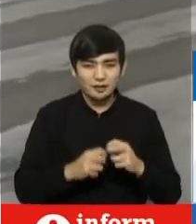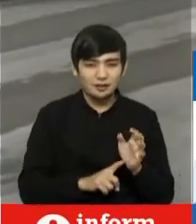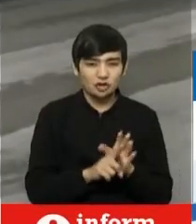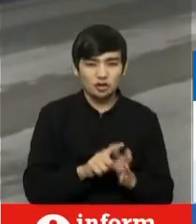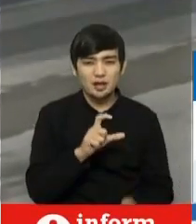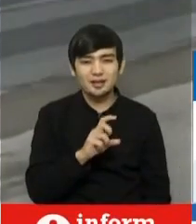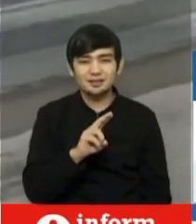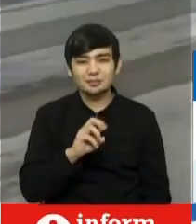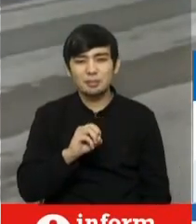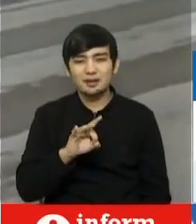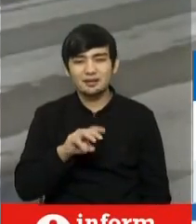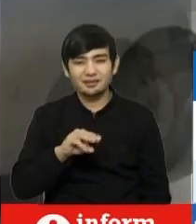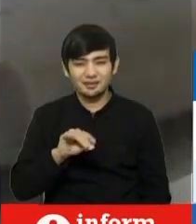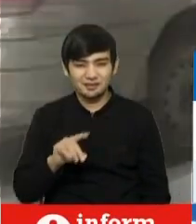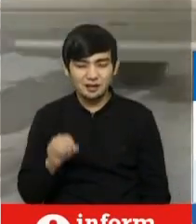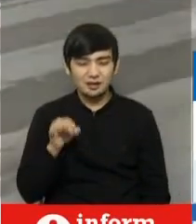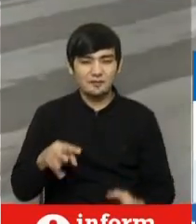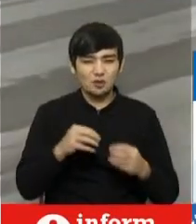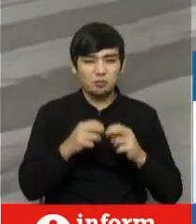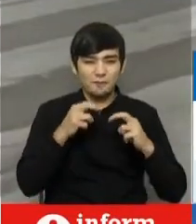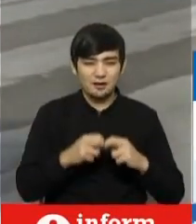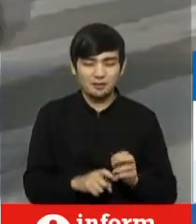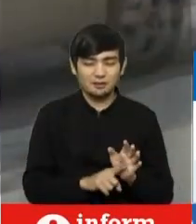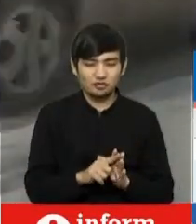Госаудит подключился тоже. Проводятся проверки.